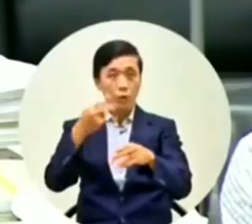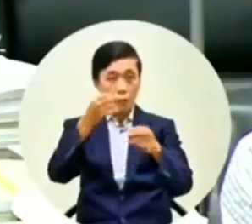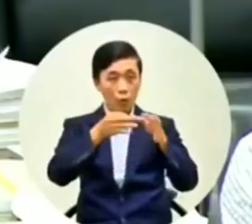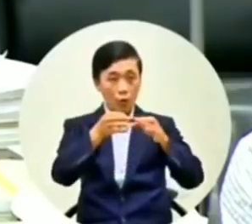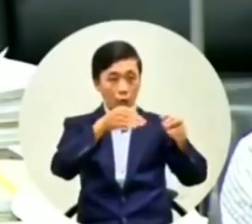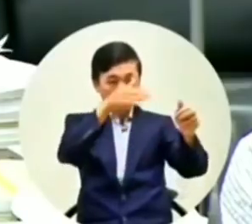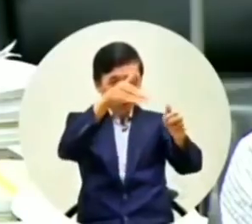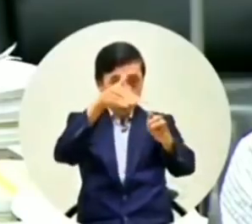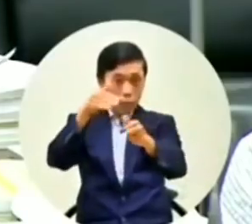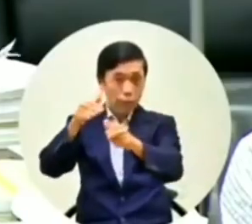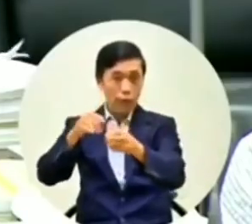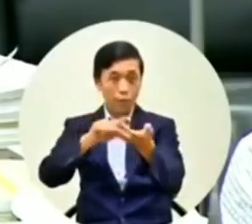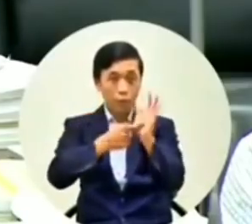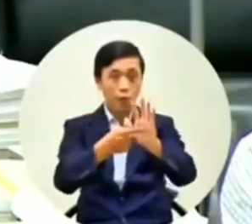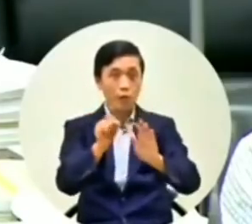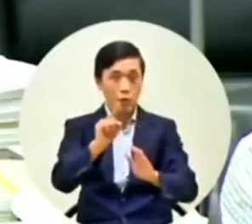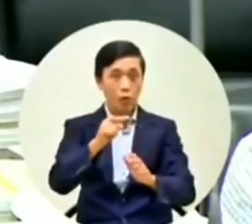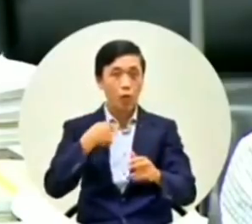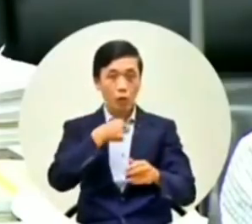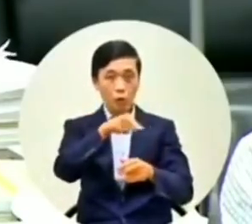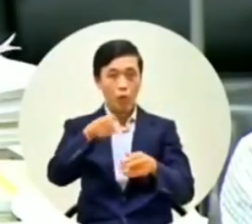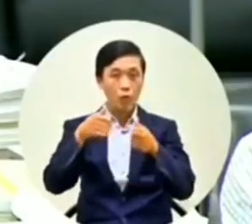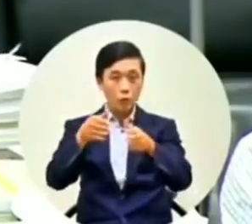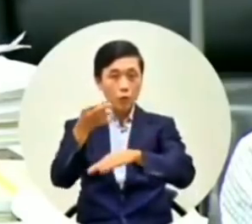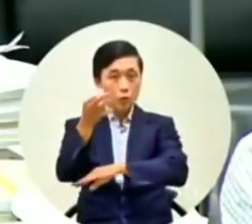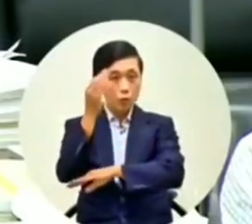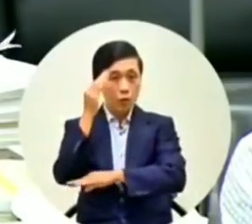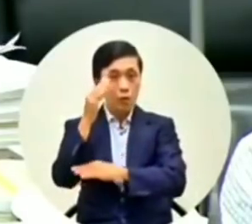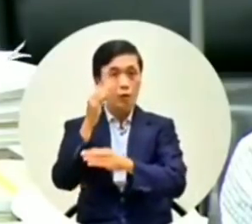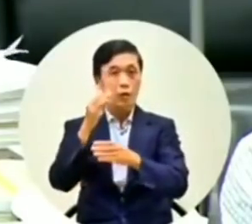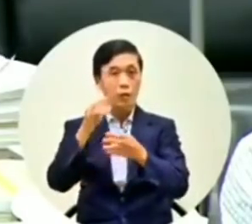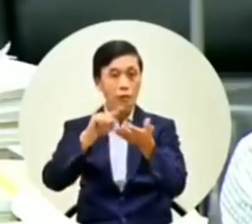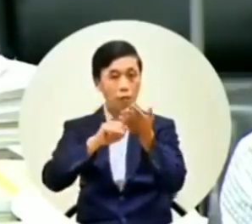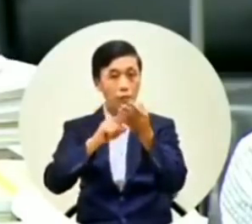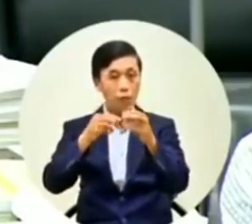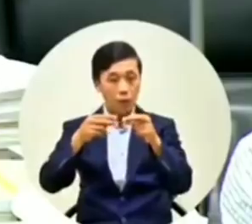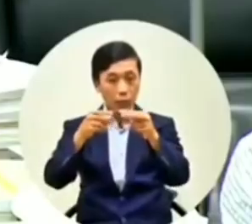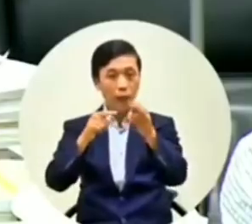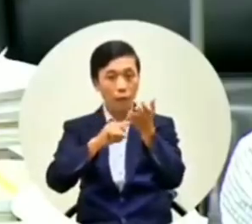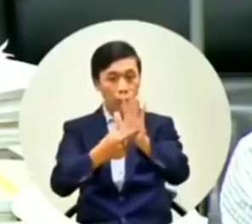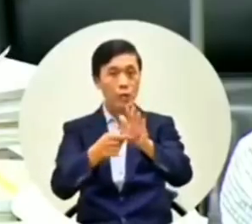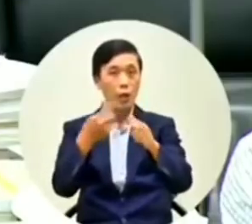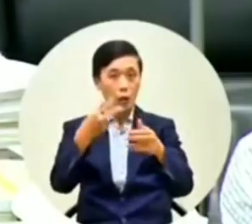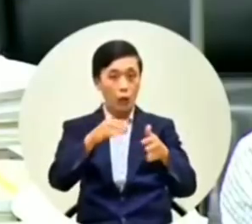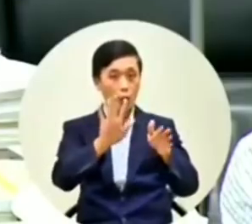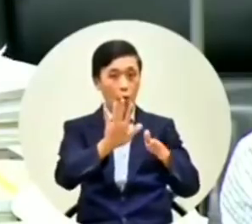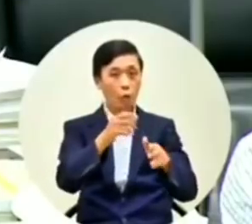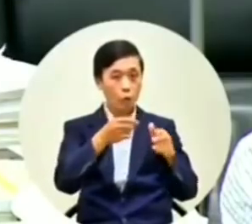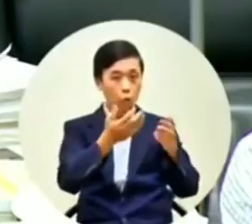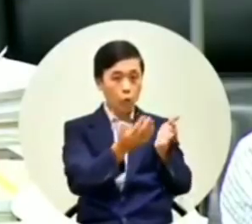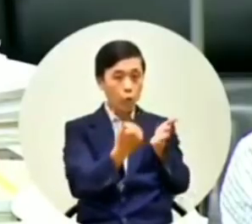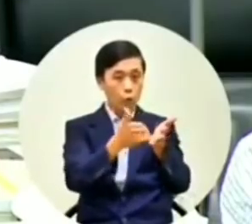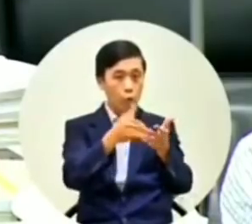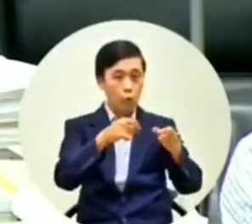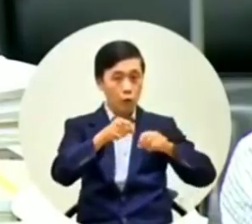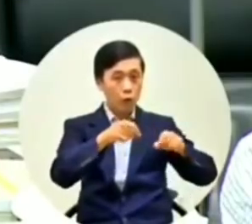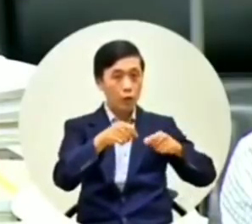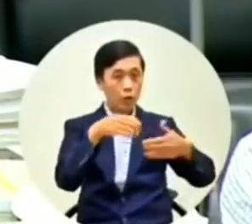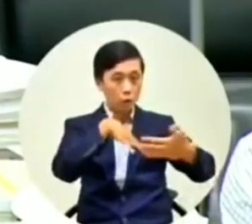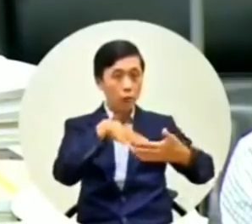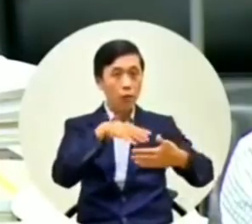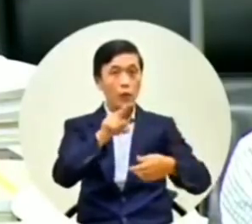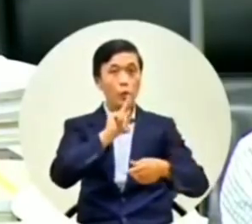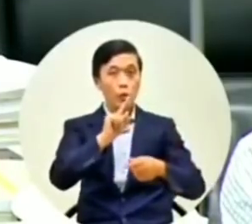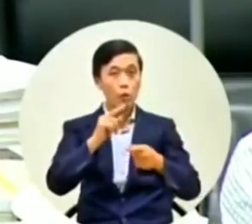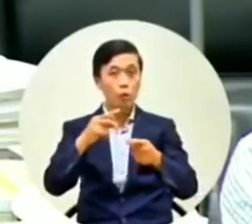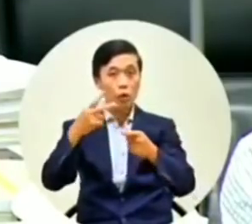反映什么？反映在我们改善我们的财政，还有呢，我们的编列预算上面。所以，市长，你讲两当变四